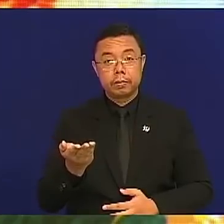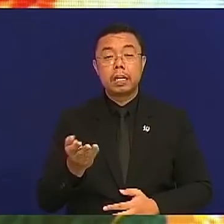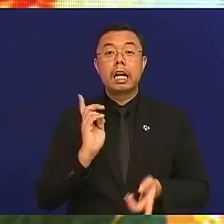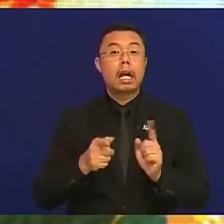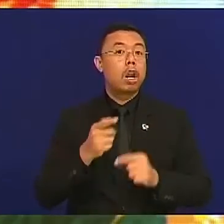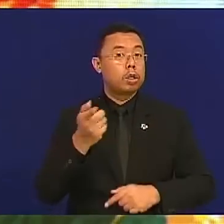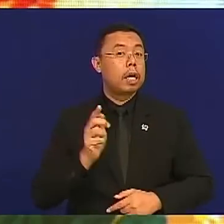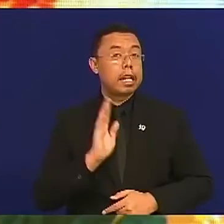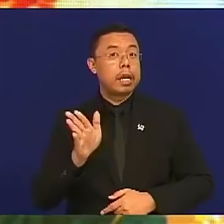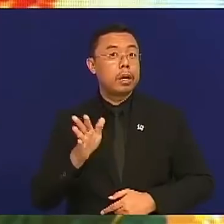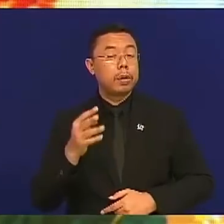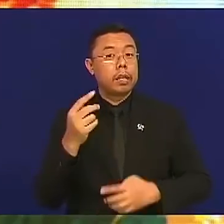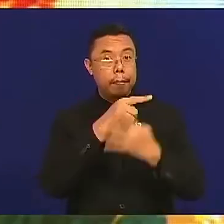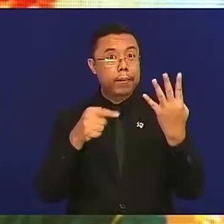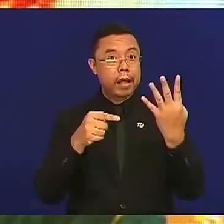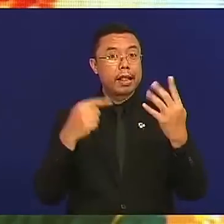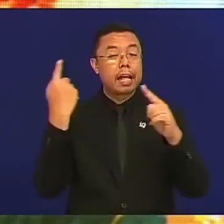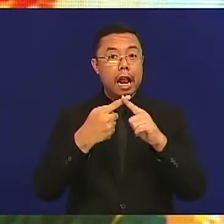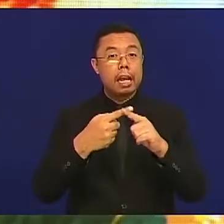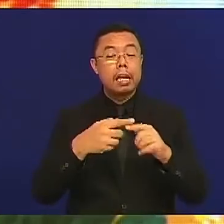kalau saudara mengikuti 4 kali pertemuan dan